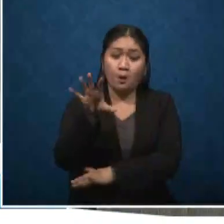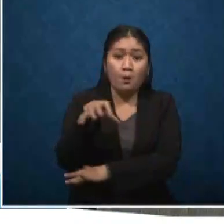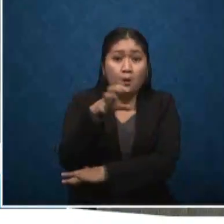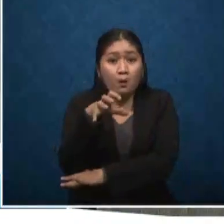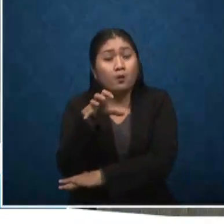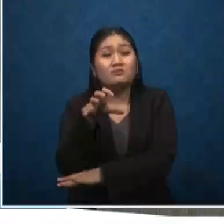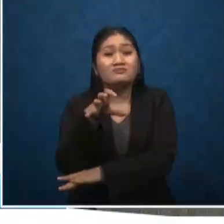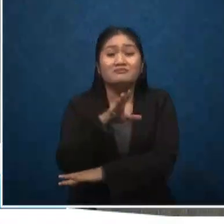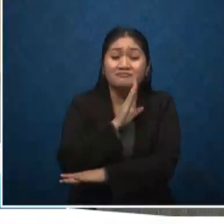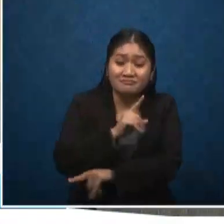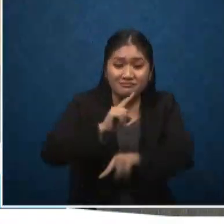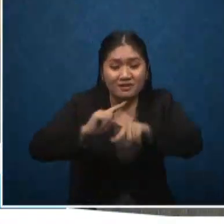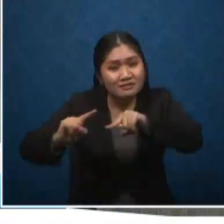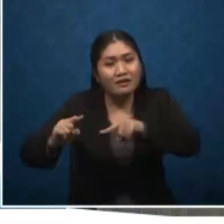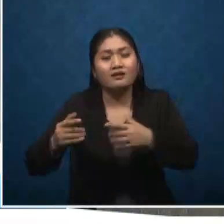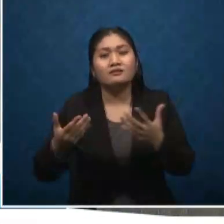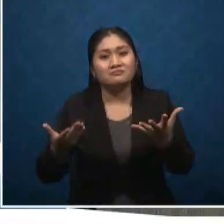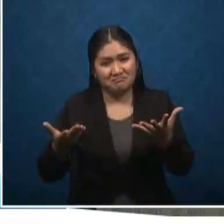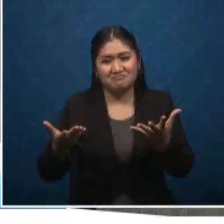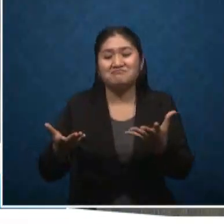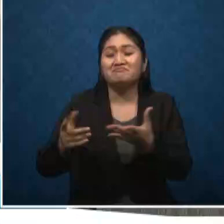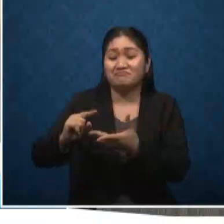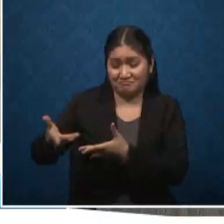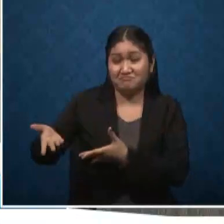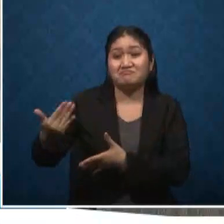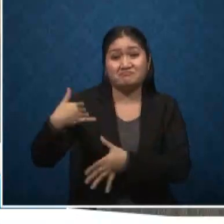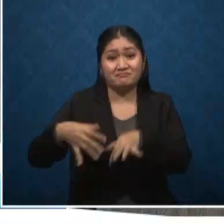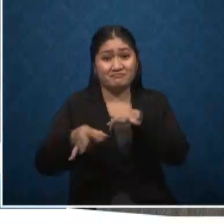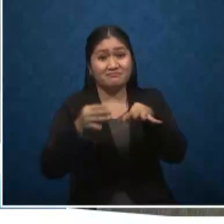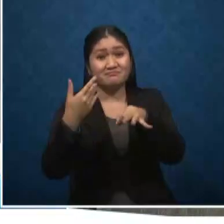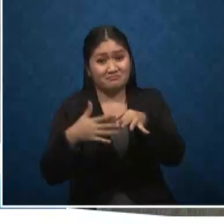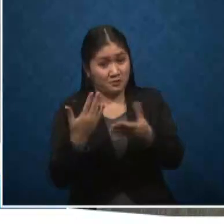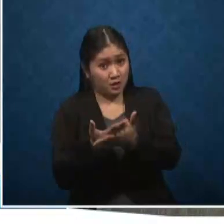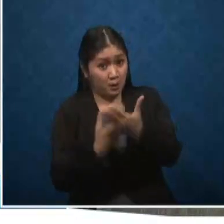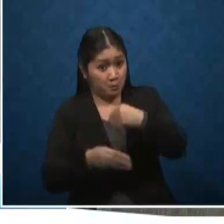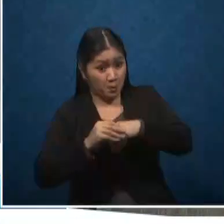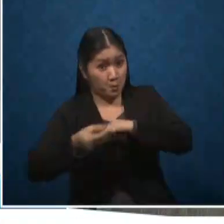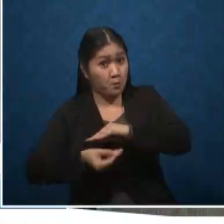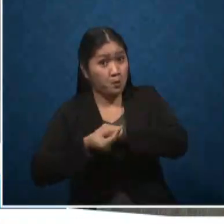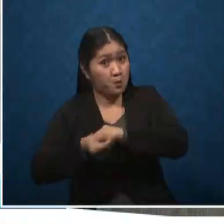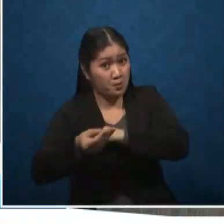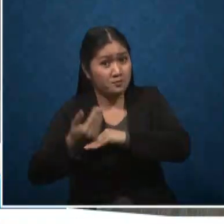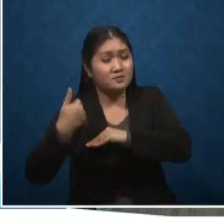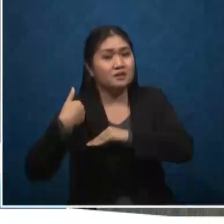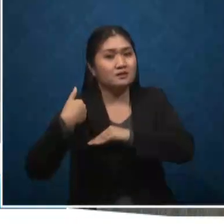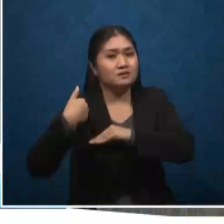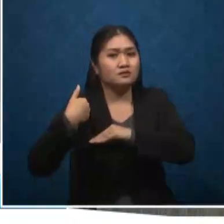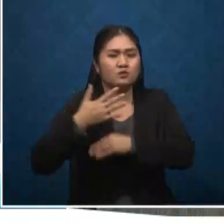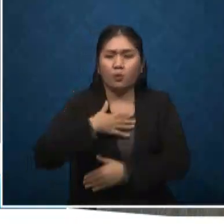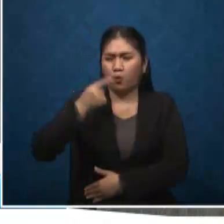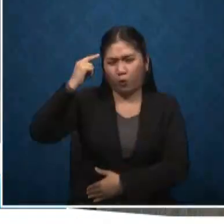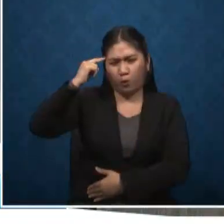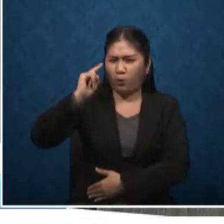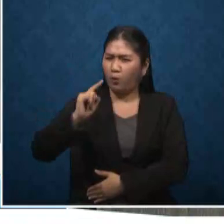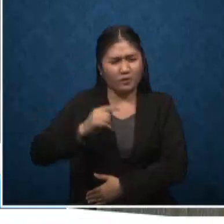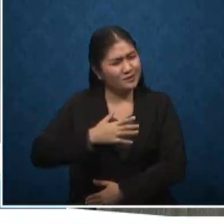ที่เพื่อนสมาชิกได้อภิปรายไปแล้วนะครับว่าจะเพิ่มเงินให้เท่านั้นเท่านี้ผมได้ยินทีไรผมเสียวกระเป๋าผมทุกทีนะ